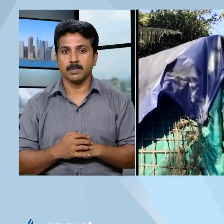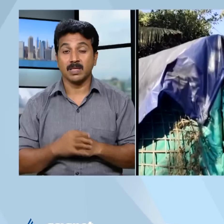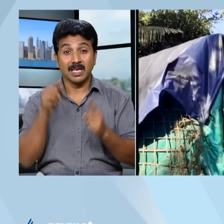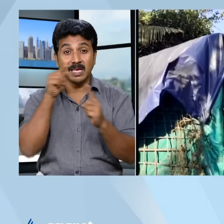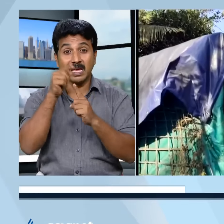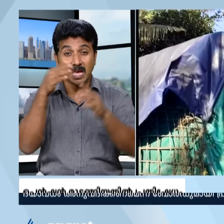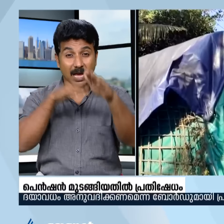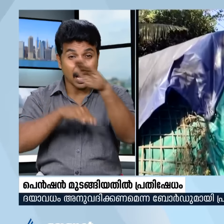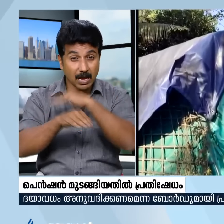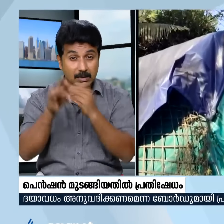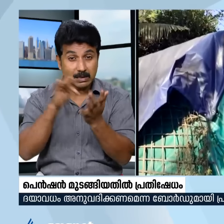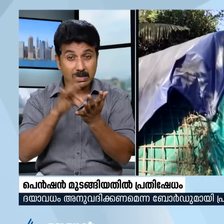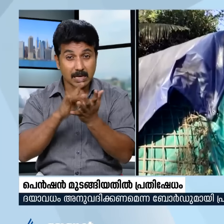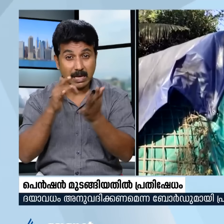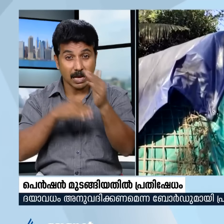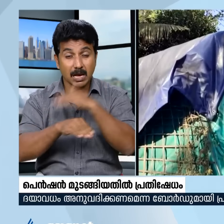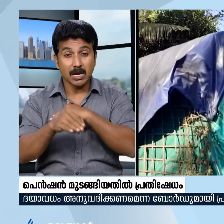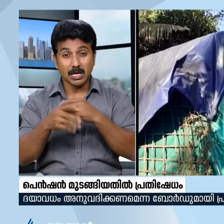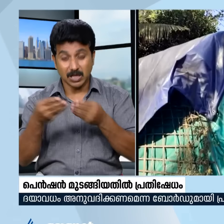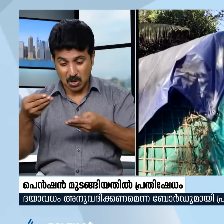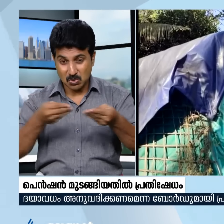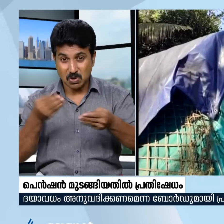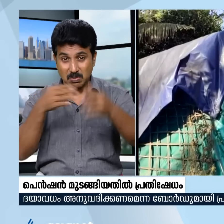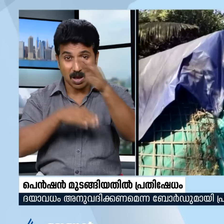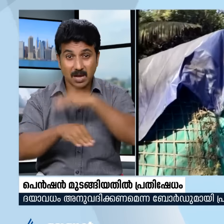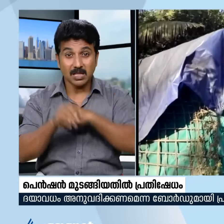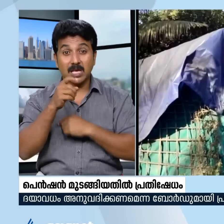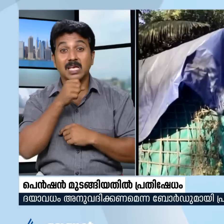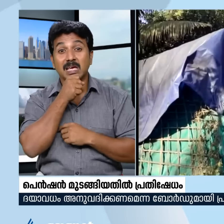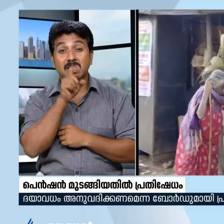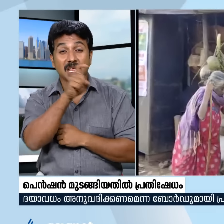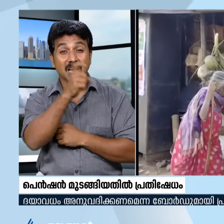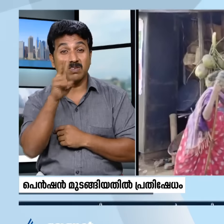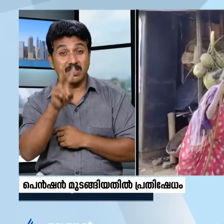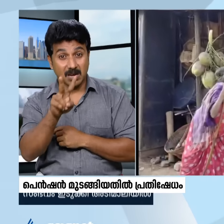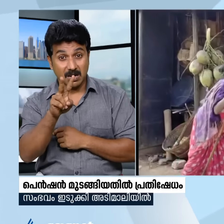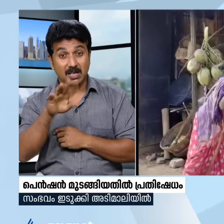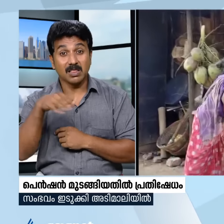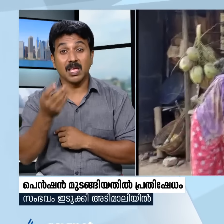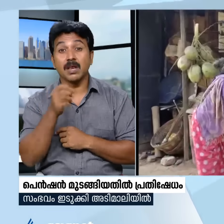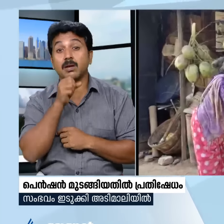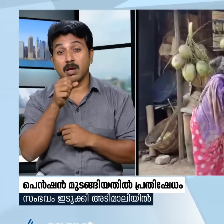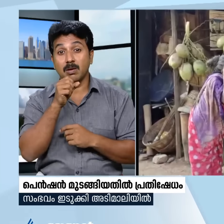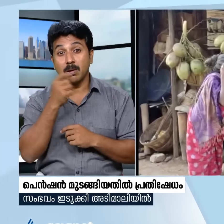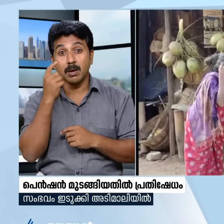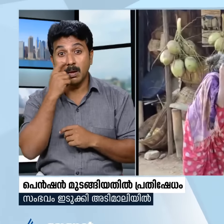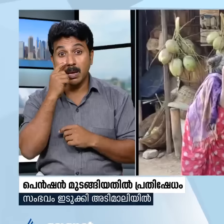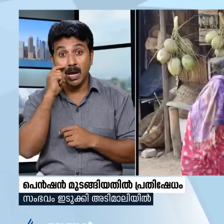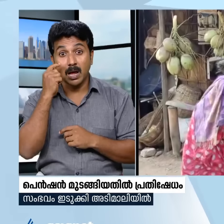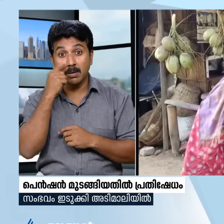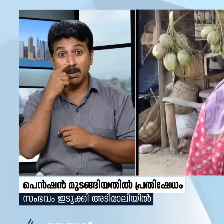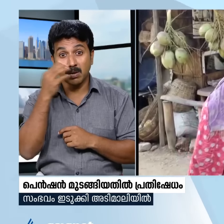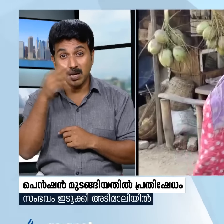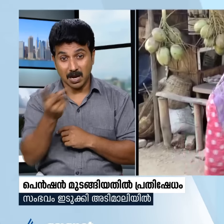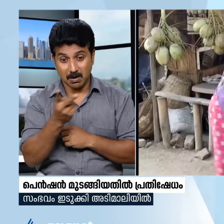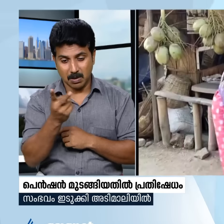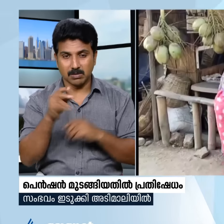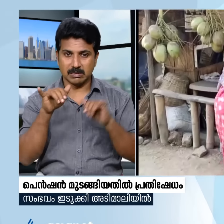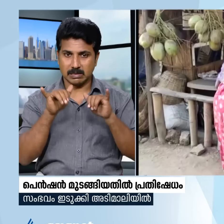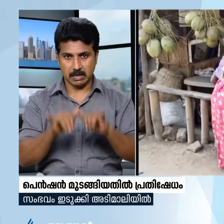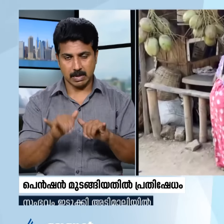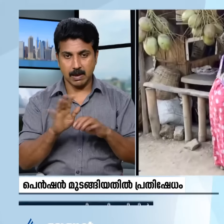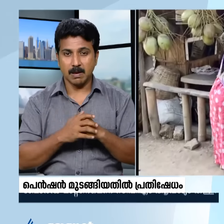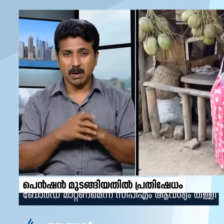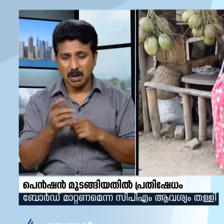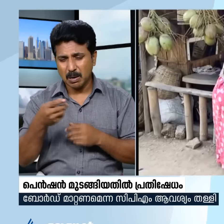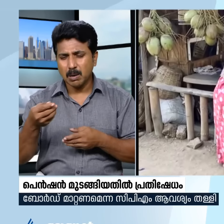ഇടുക്കി അടിമാലി അമ്പലപ്പടിക്ക് സമീപത്തെ ഈ പെട്ടിക്കടയിലാണ് 72-കാരനായ ശിവദാസും ഭാര്യ 63-കാരിയായ അമ്മിണിയും കഴിയുന്നത്. കടയിലെ